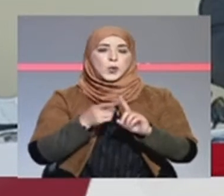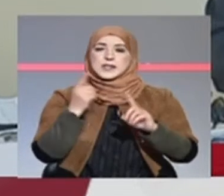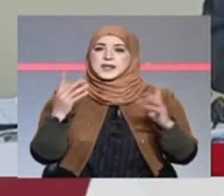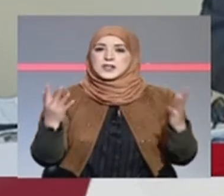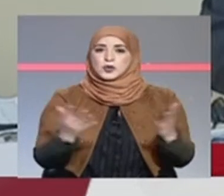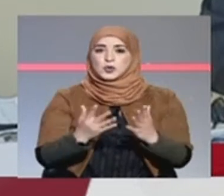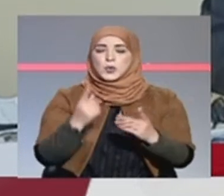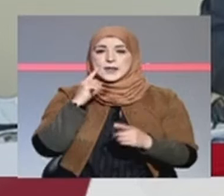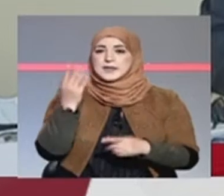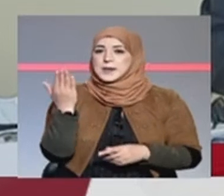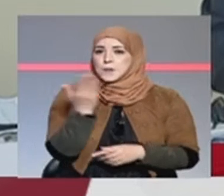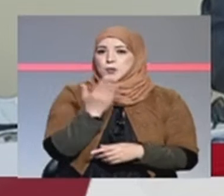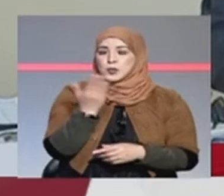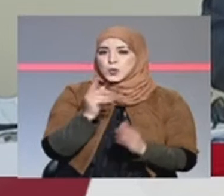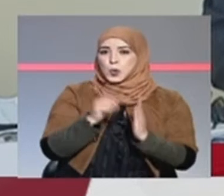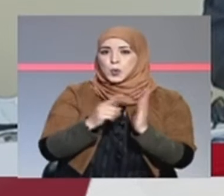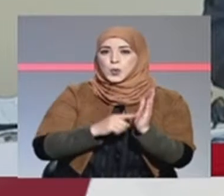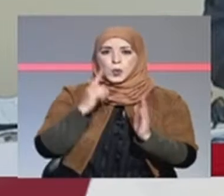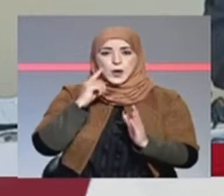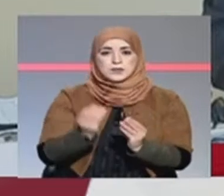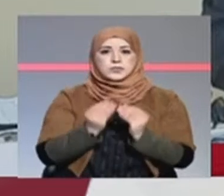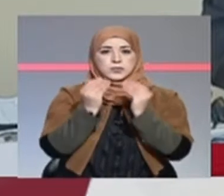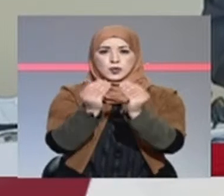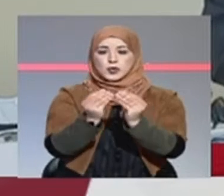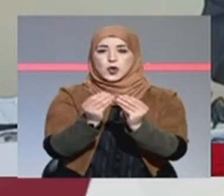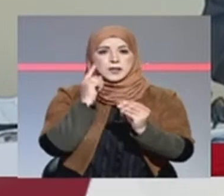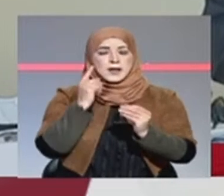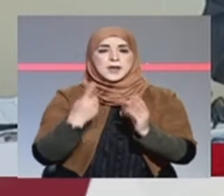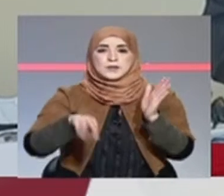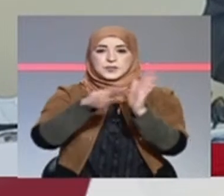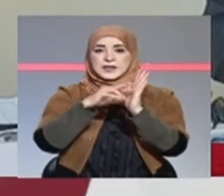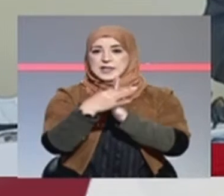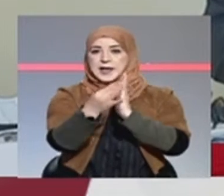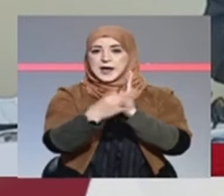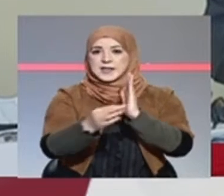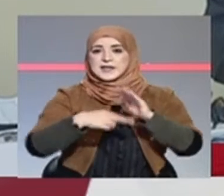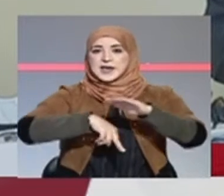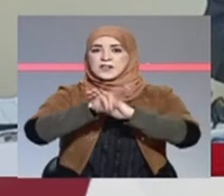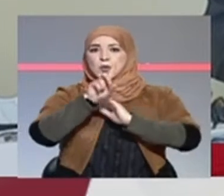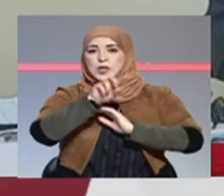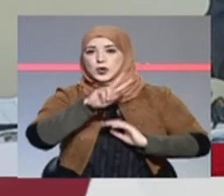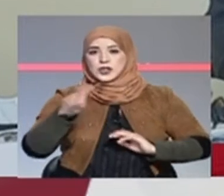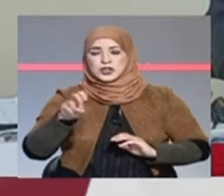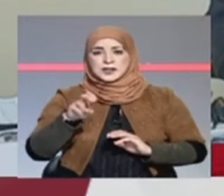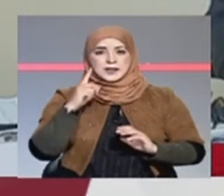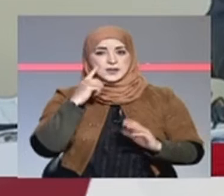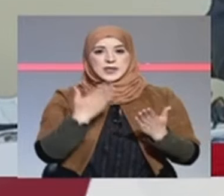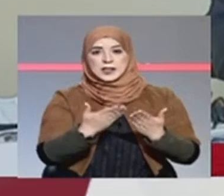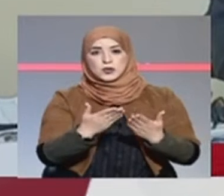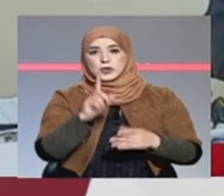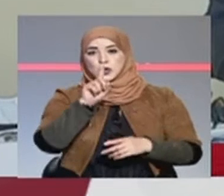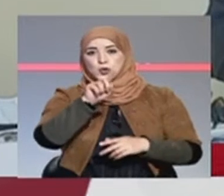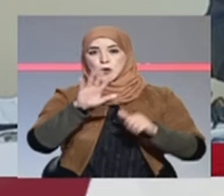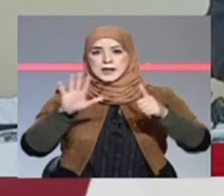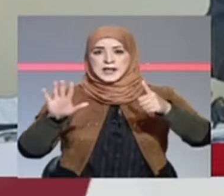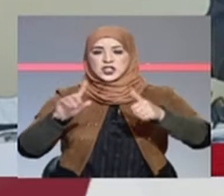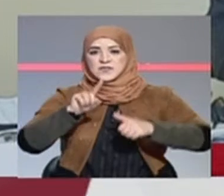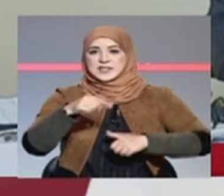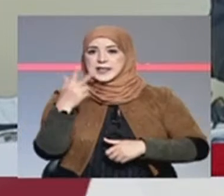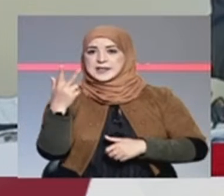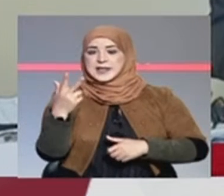حاجاتها لتسديد مستحقات القرون لسنه الفين وواحد وعشرين التي توصل الى سطاشر